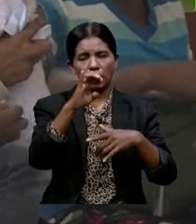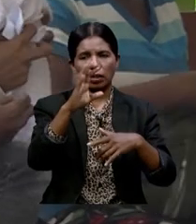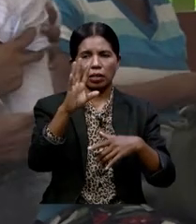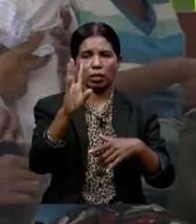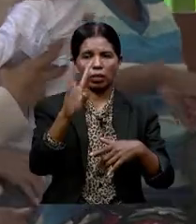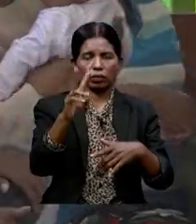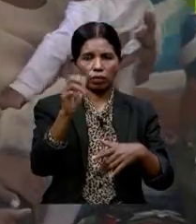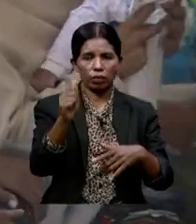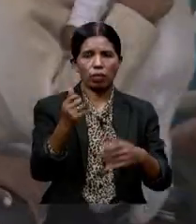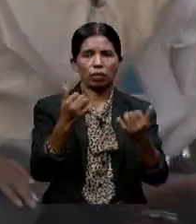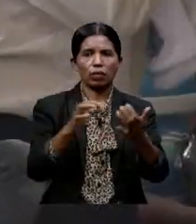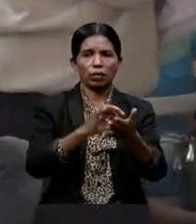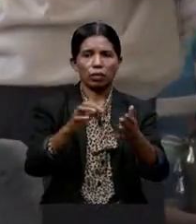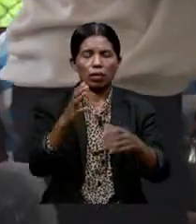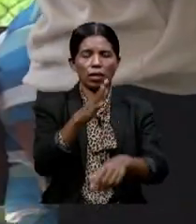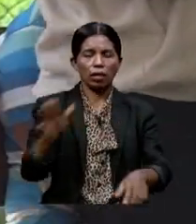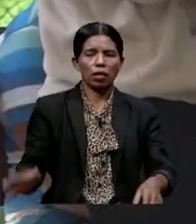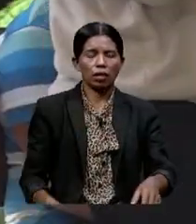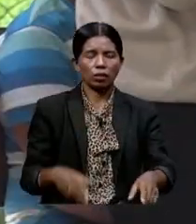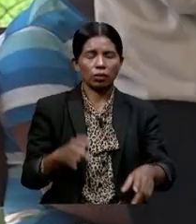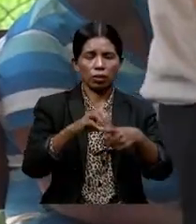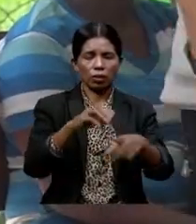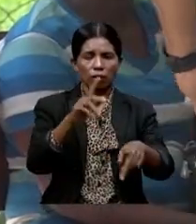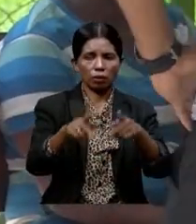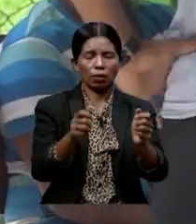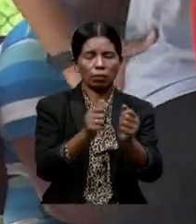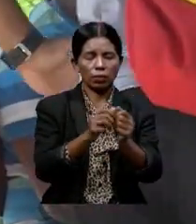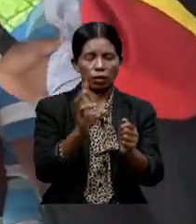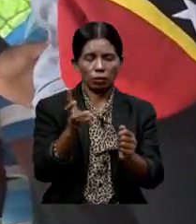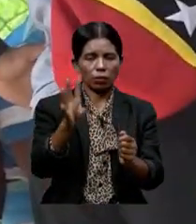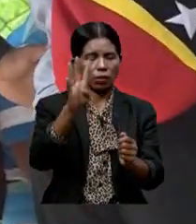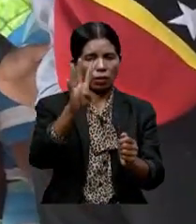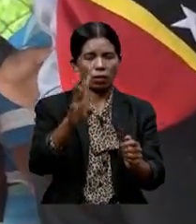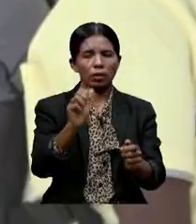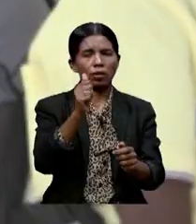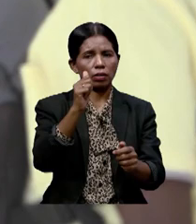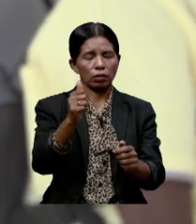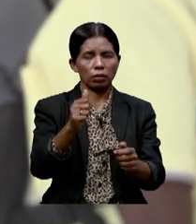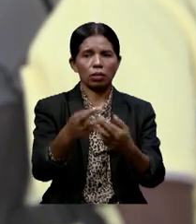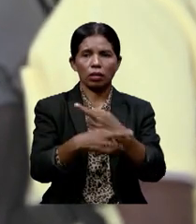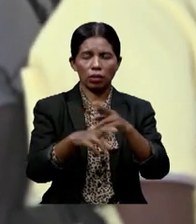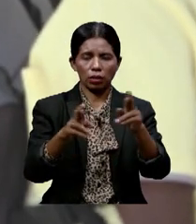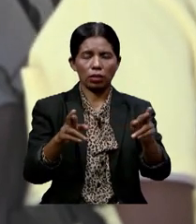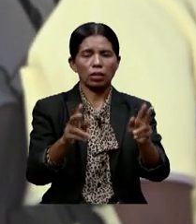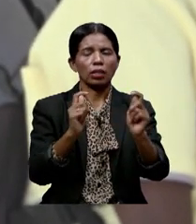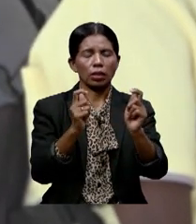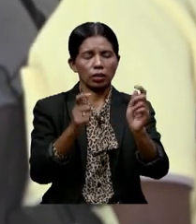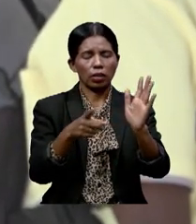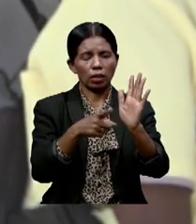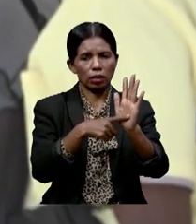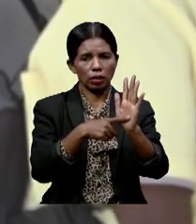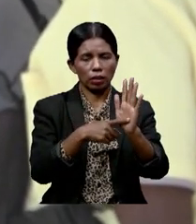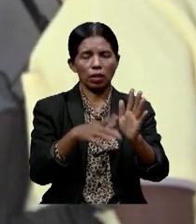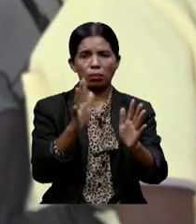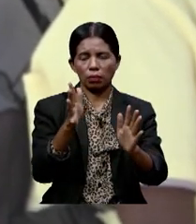ne resista asu tata ema hamutuk nang ne lur resinghat usi numero ne nang sanulu mak resultado teste negativo no nang lima